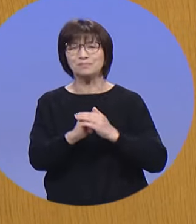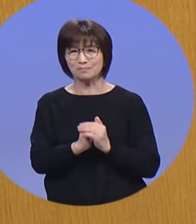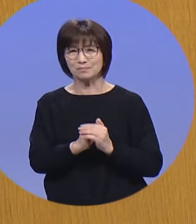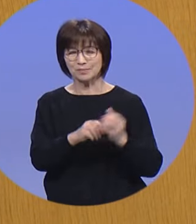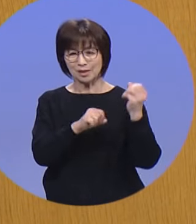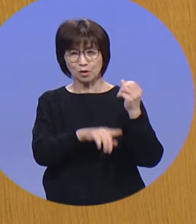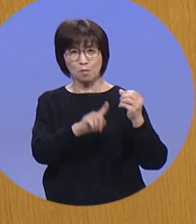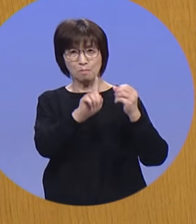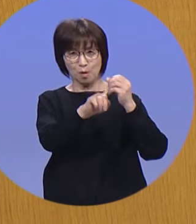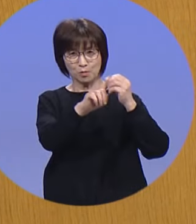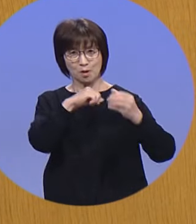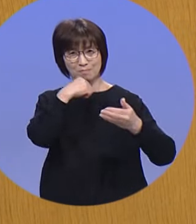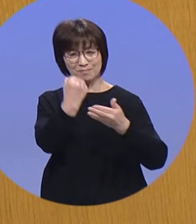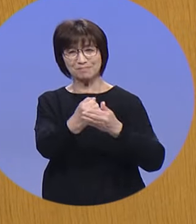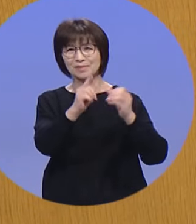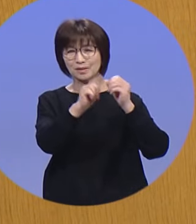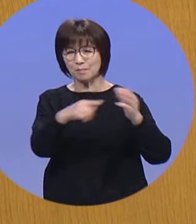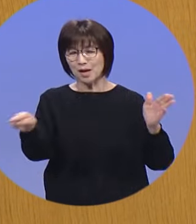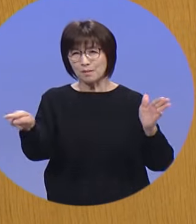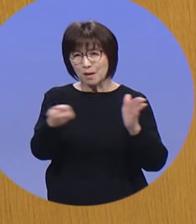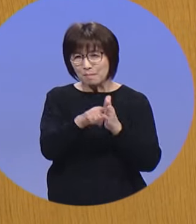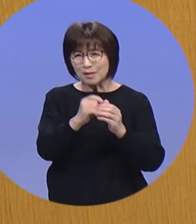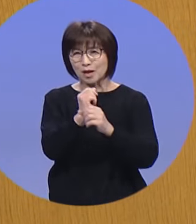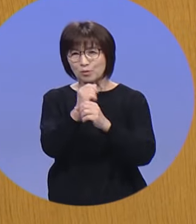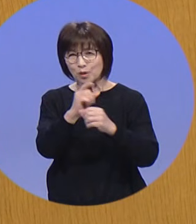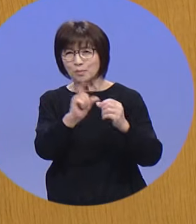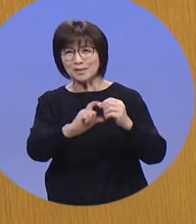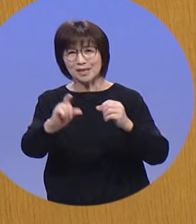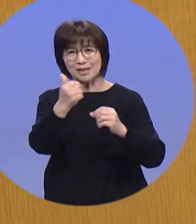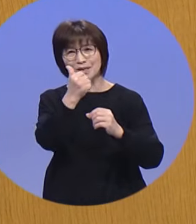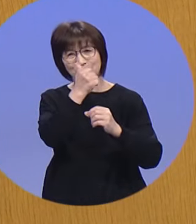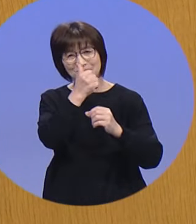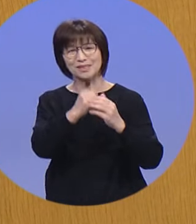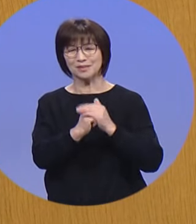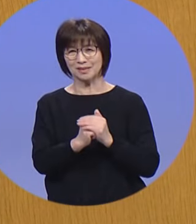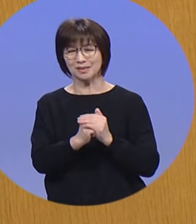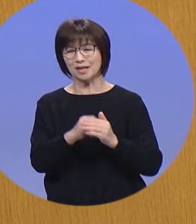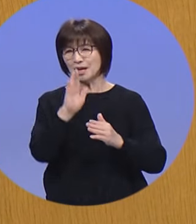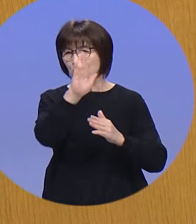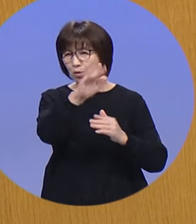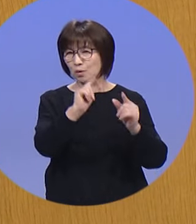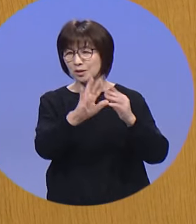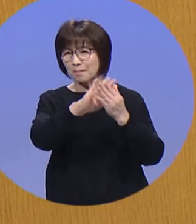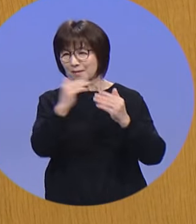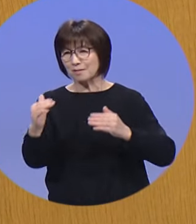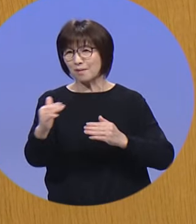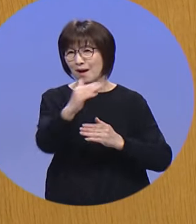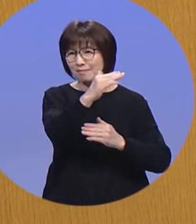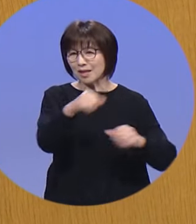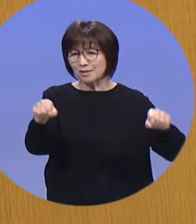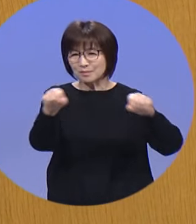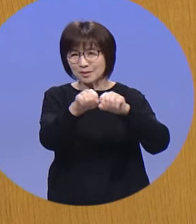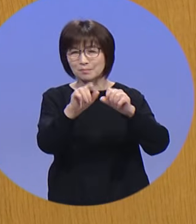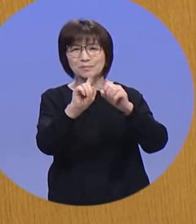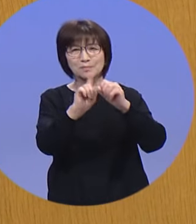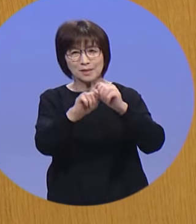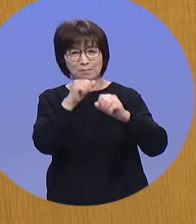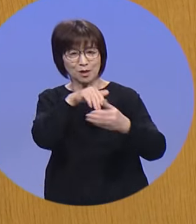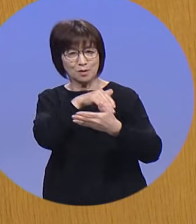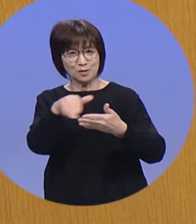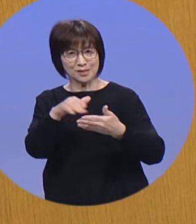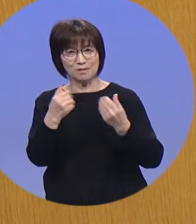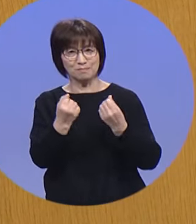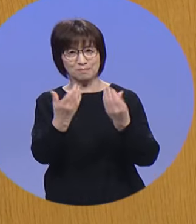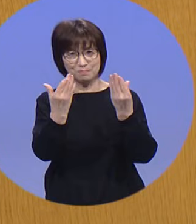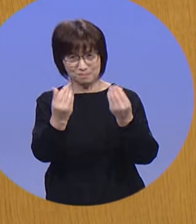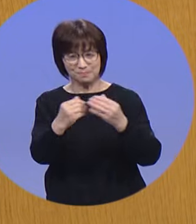本目標の実現に向け、これまでの取り組みをさらに充実させ、将来の千葉県の発展につなげていくための予算といたし